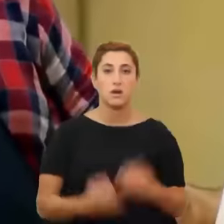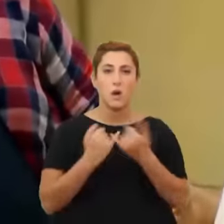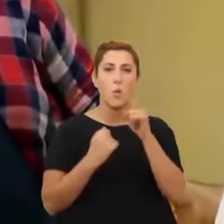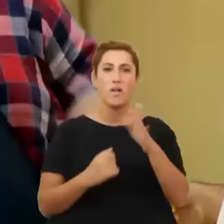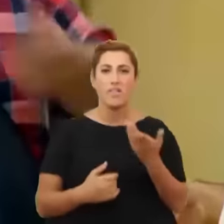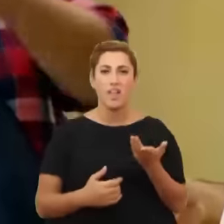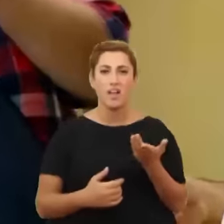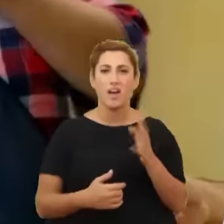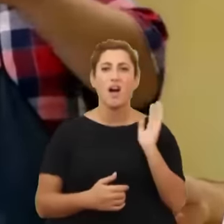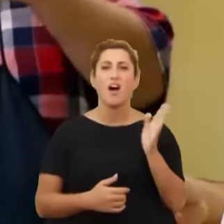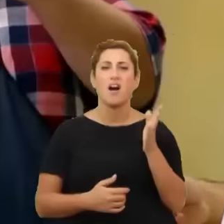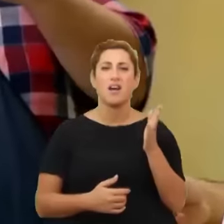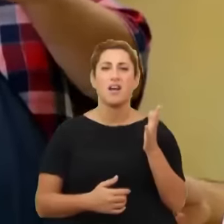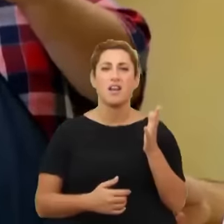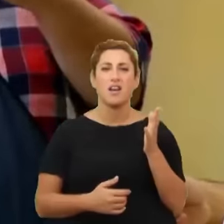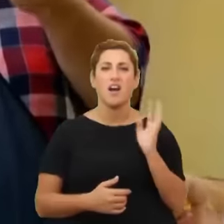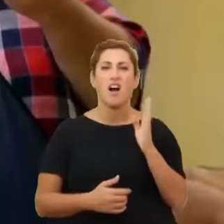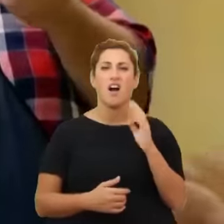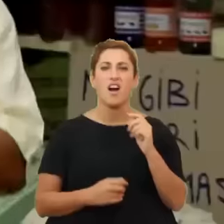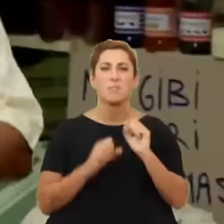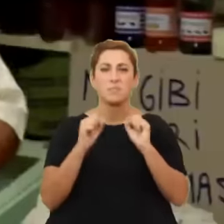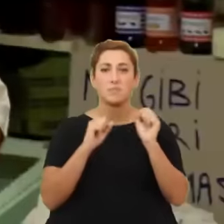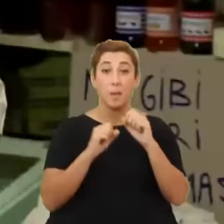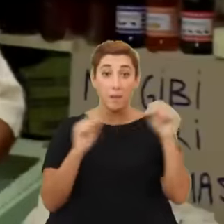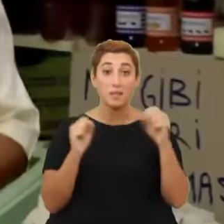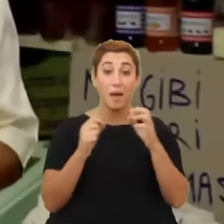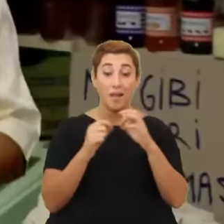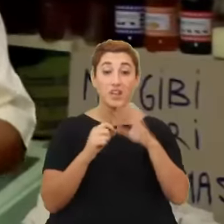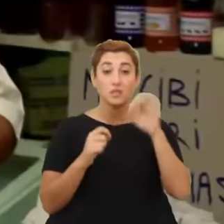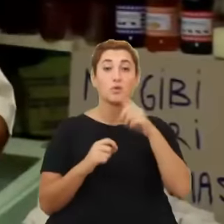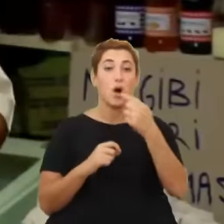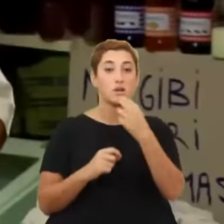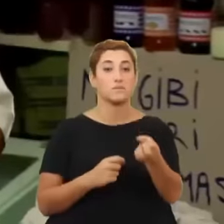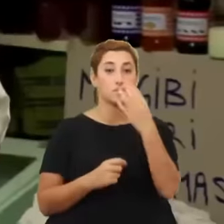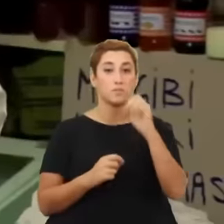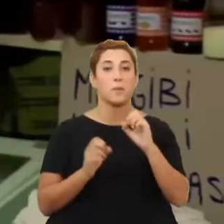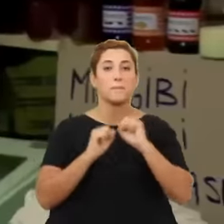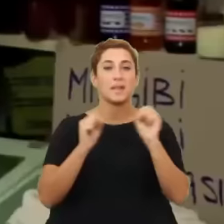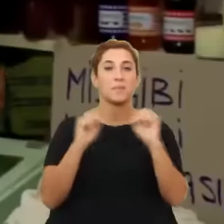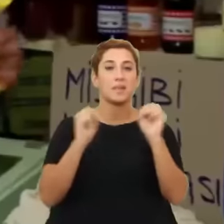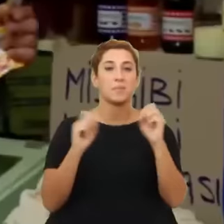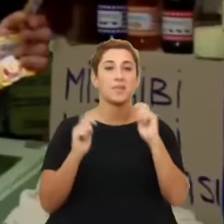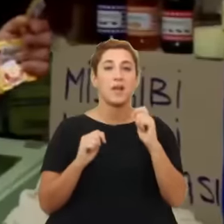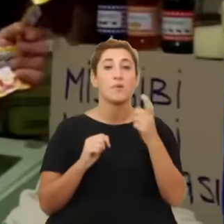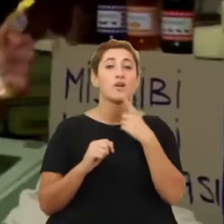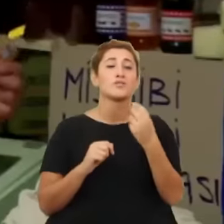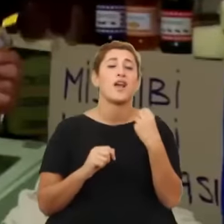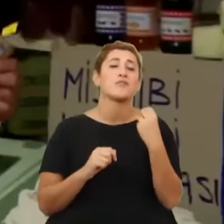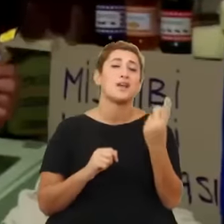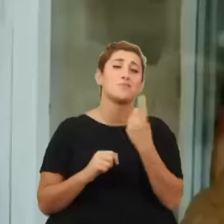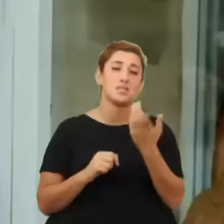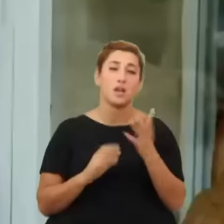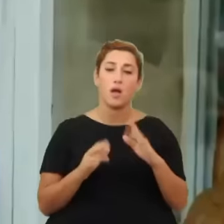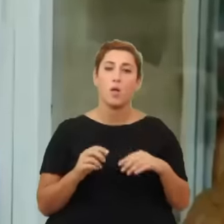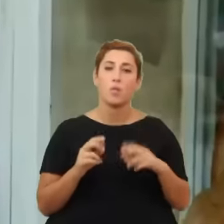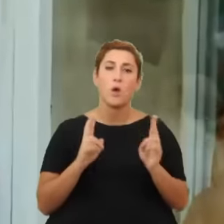o ne? Al. Al götür. Ya Bahtiyar. Şimdi bunu ağzına atırsan pıtır pıtır edin. Ele koş, ele koş ki.